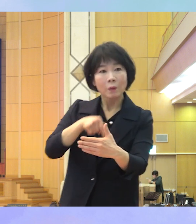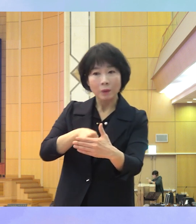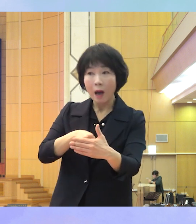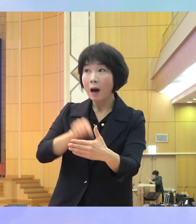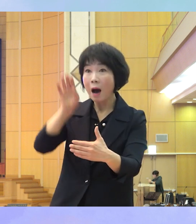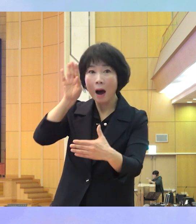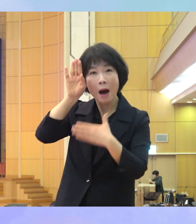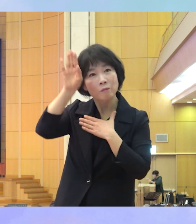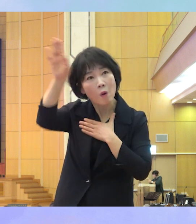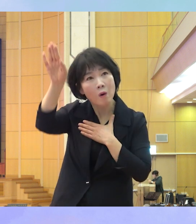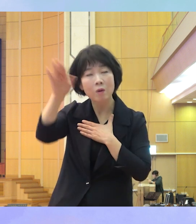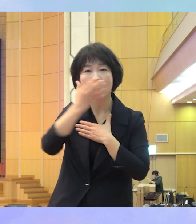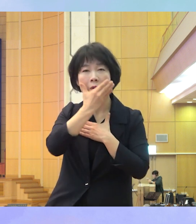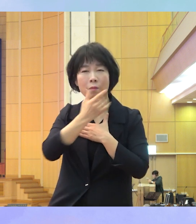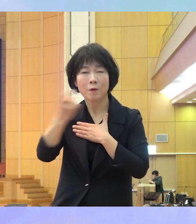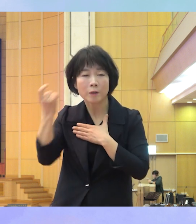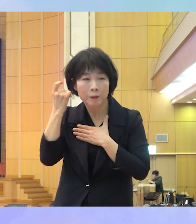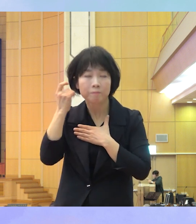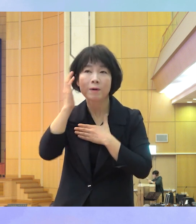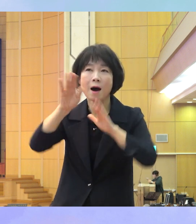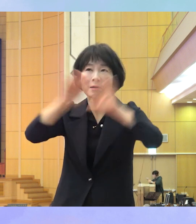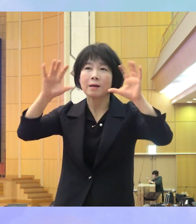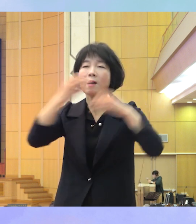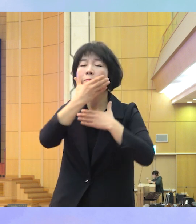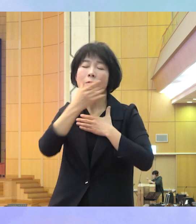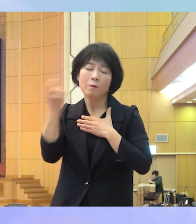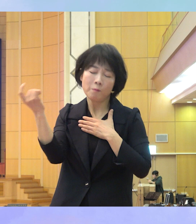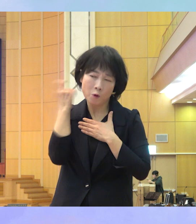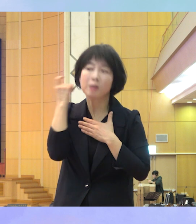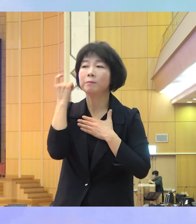복음을 전하는, 이 천국 복음을 전하는,